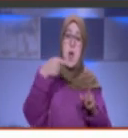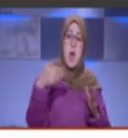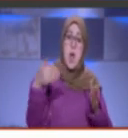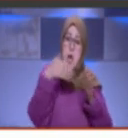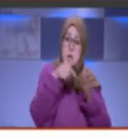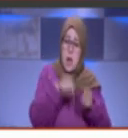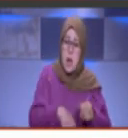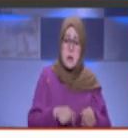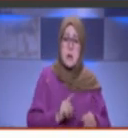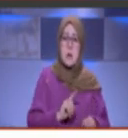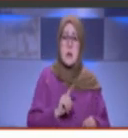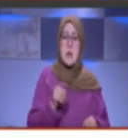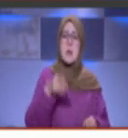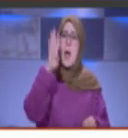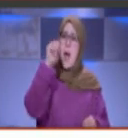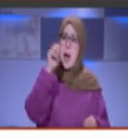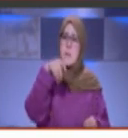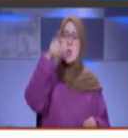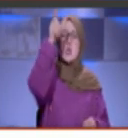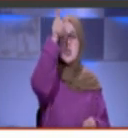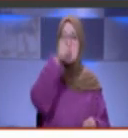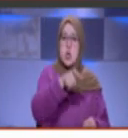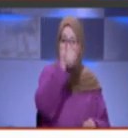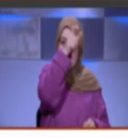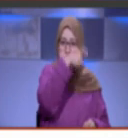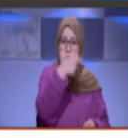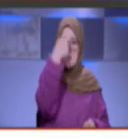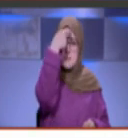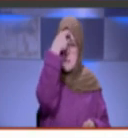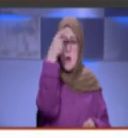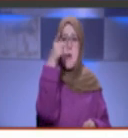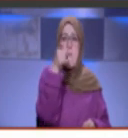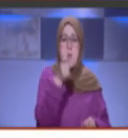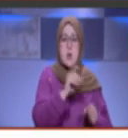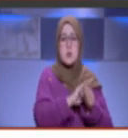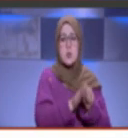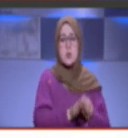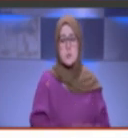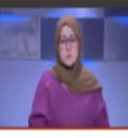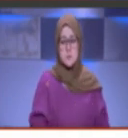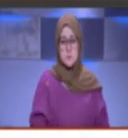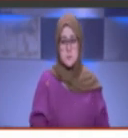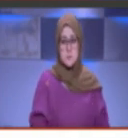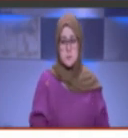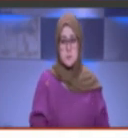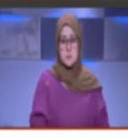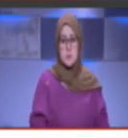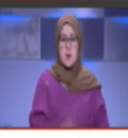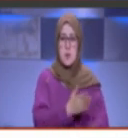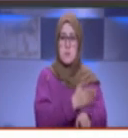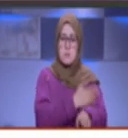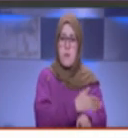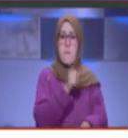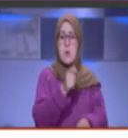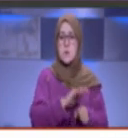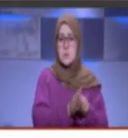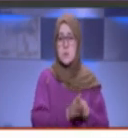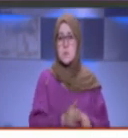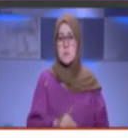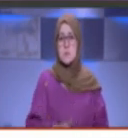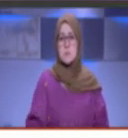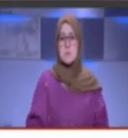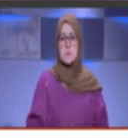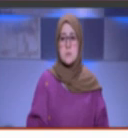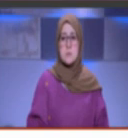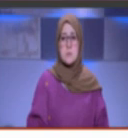أن حوالي 40 من طاقم حاملة الطائرات شارل ديغول يعانون من فيروس كورونا، وقد أرسلت